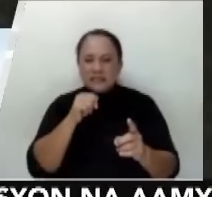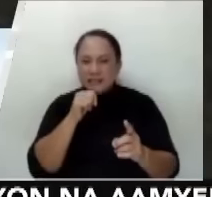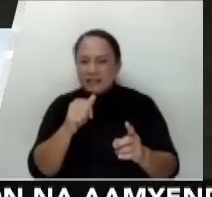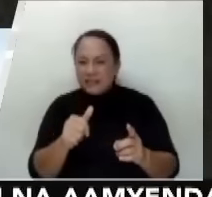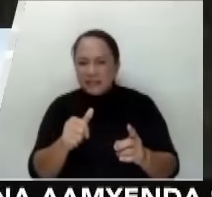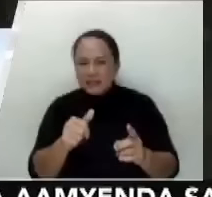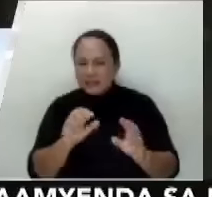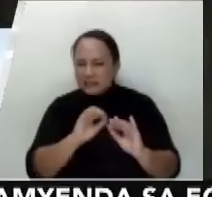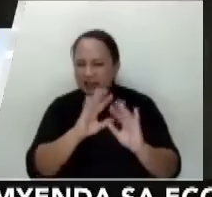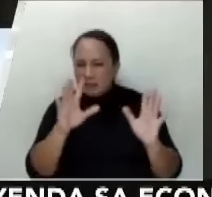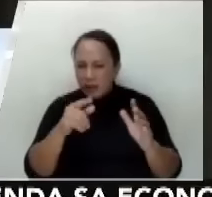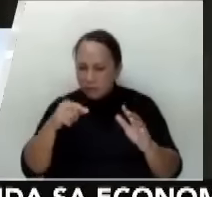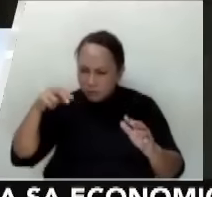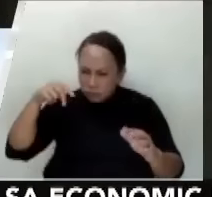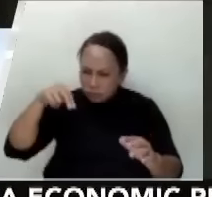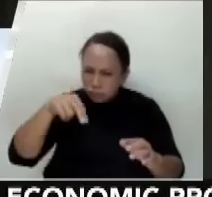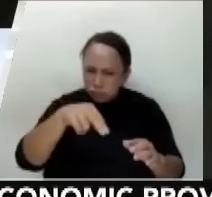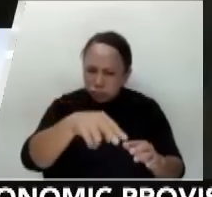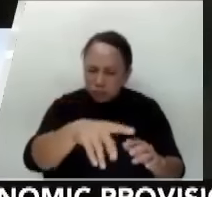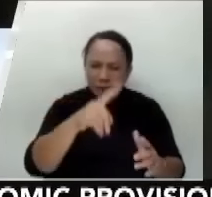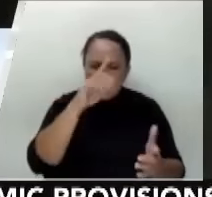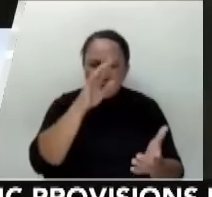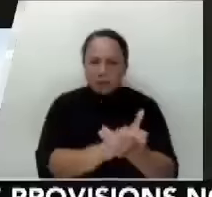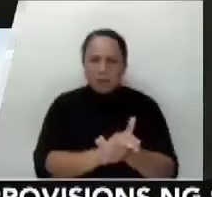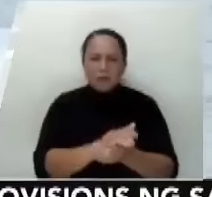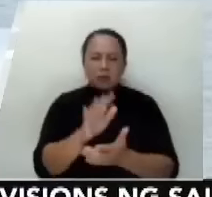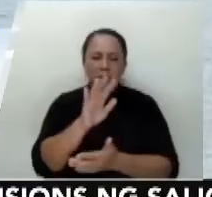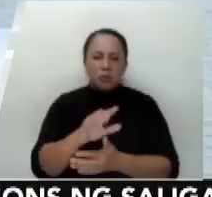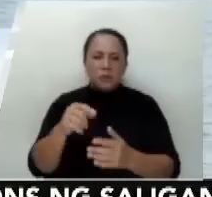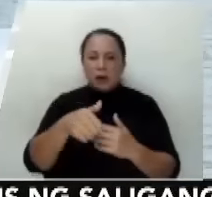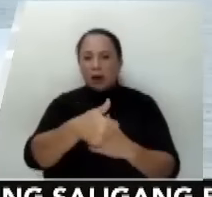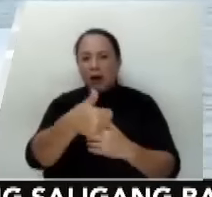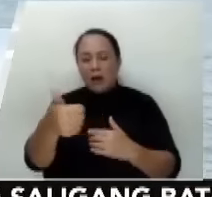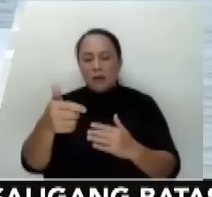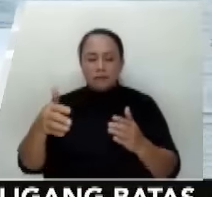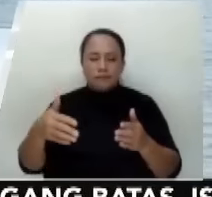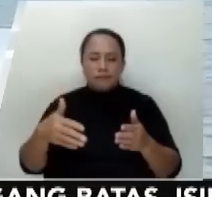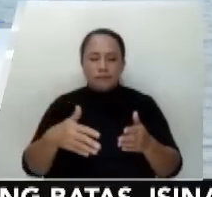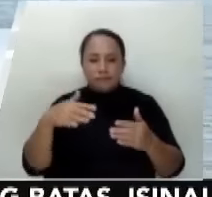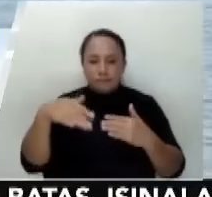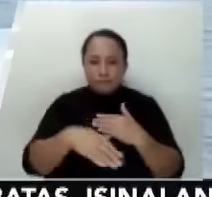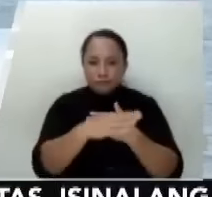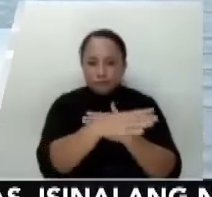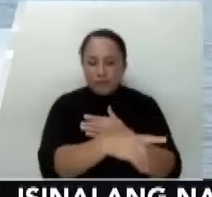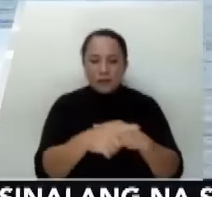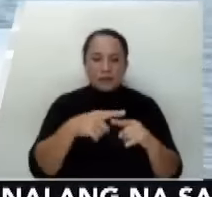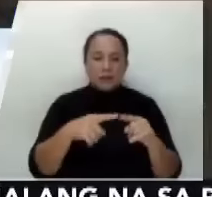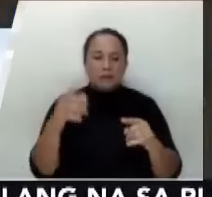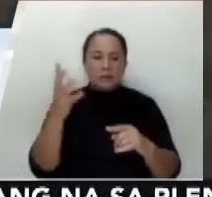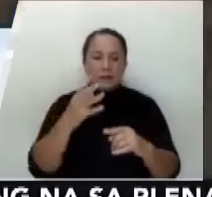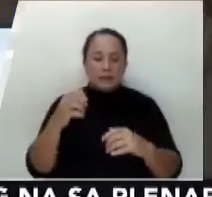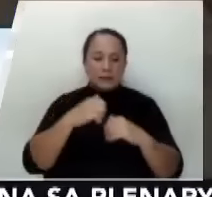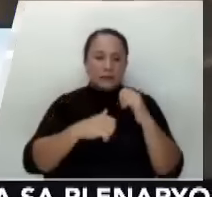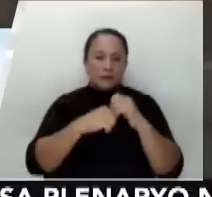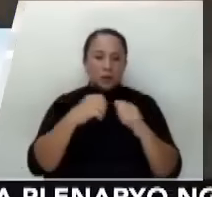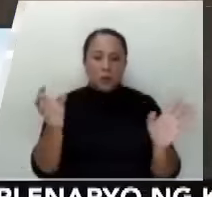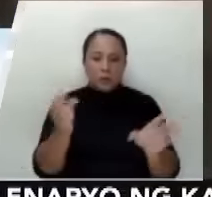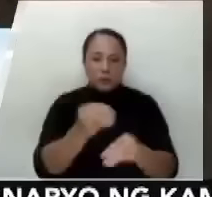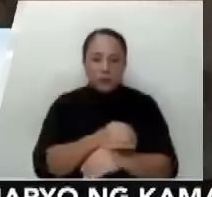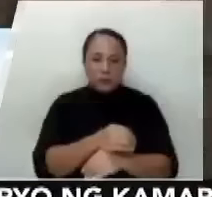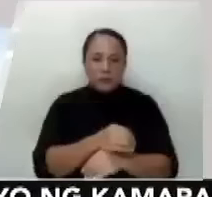kahaba. Pero pinaniniwala ang tumatagos daw sa bahagi ng ilog Kalumpang. Ayon sa Batangas City Engineer's Office, hindi akmang